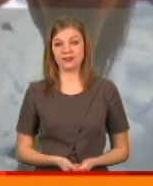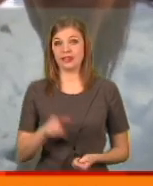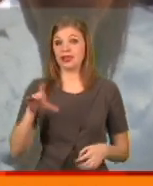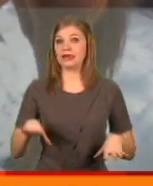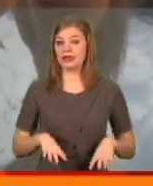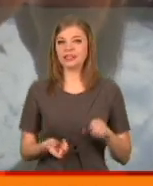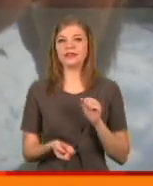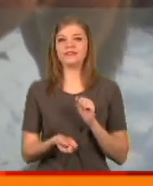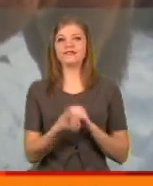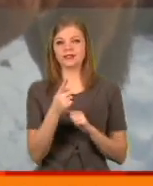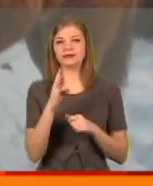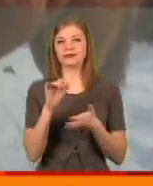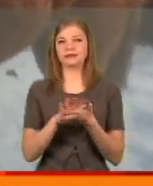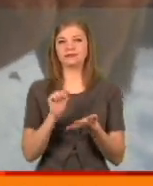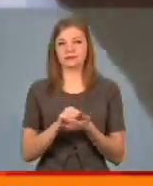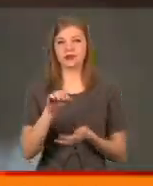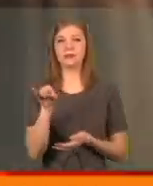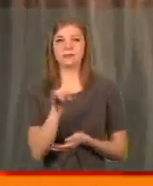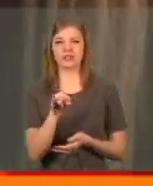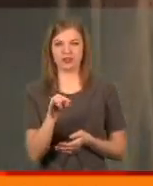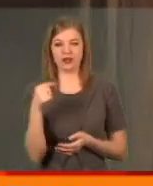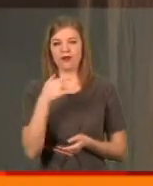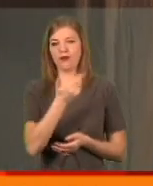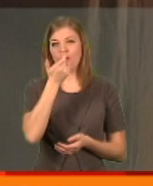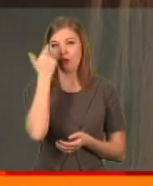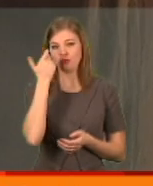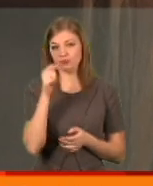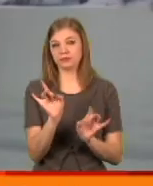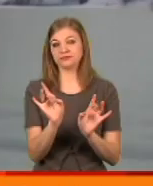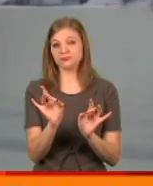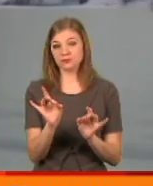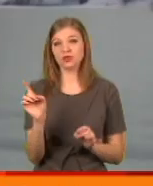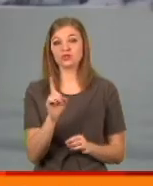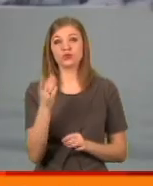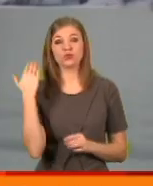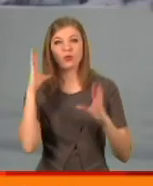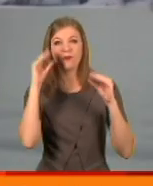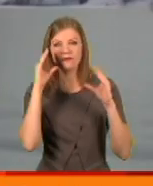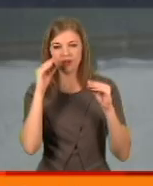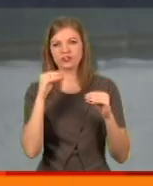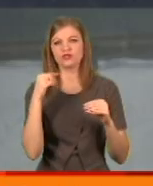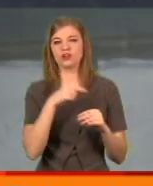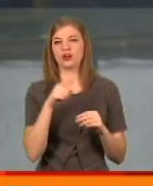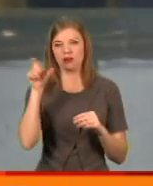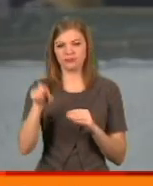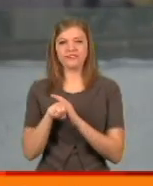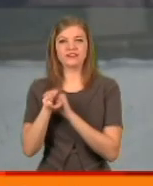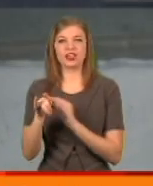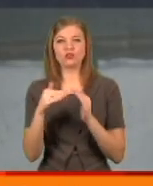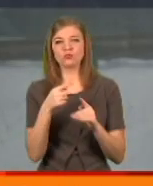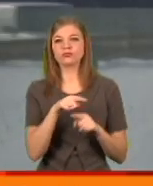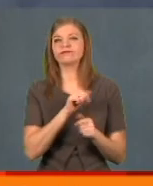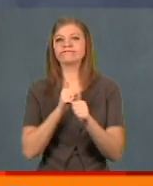Кінь виявився кобилкою на прізвисько Мишка. Її господар, пан Іван, розповідає, того вечора шкапа втекла з дому, тож пішов